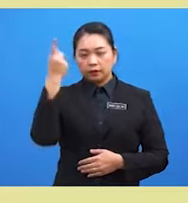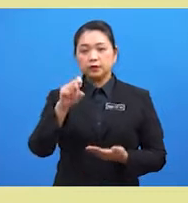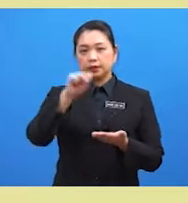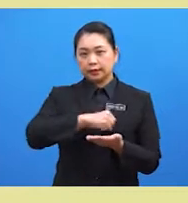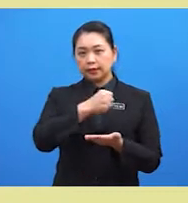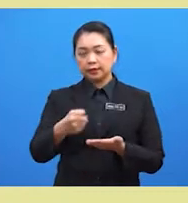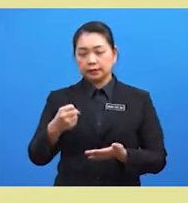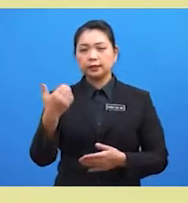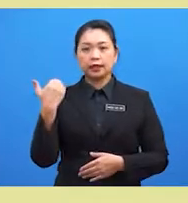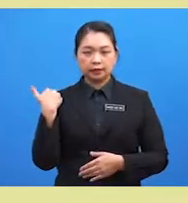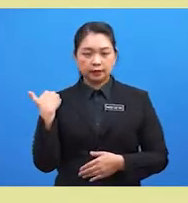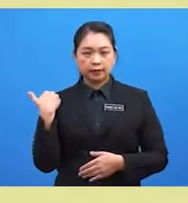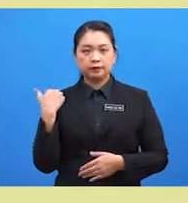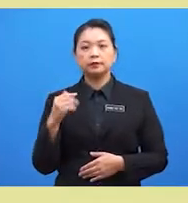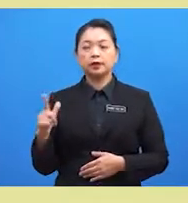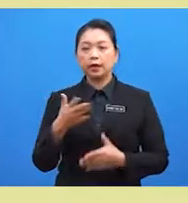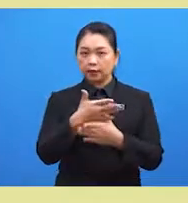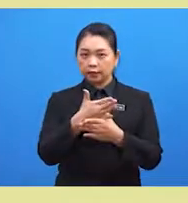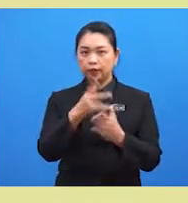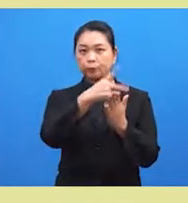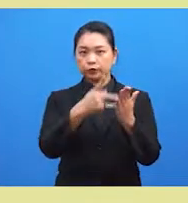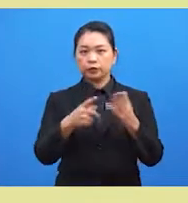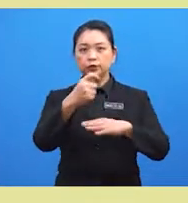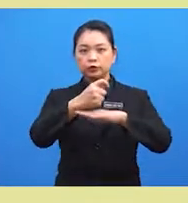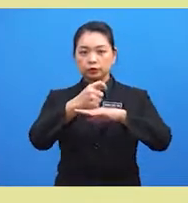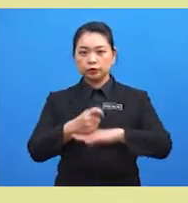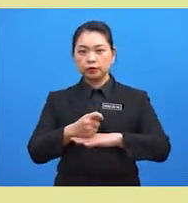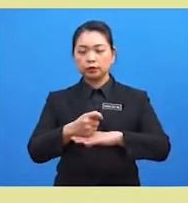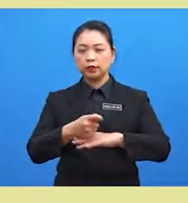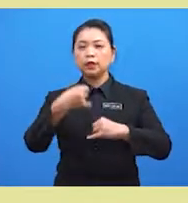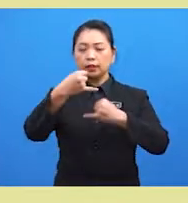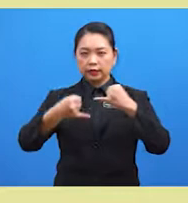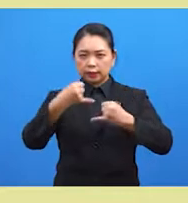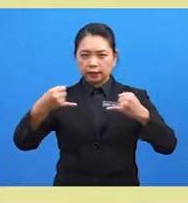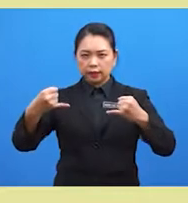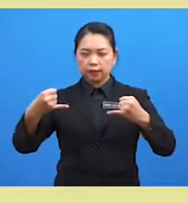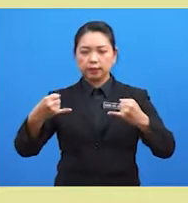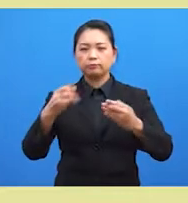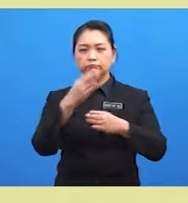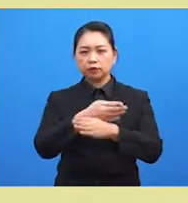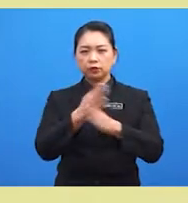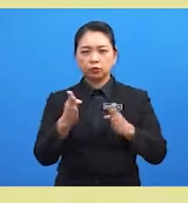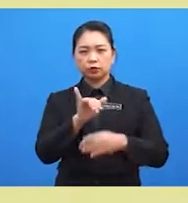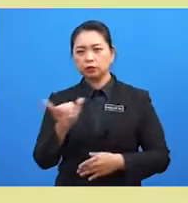syair merupakan antara puisi tradisional yang terikat bentuknya.